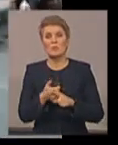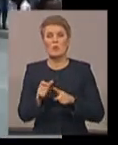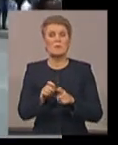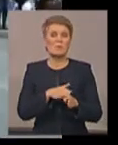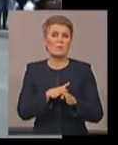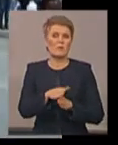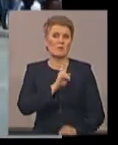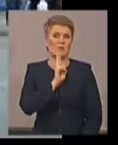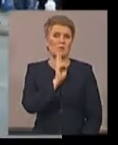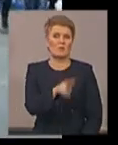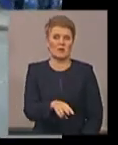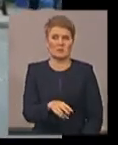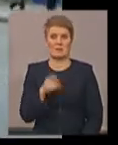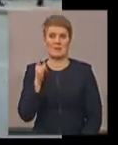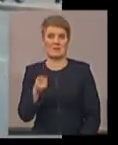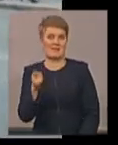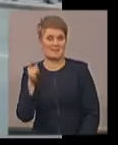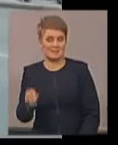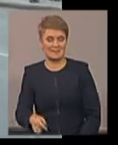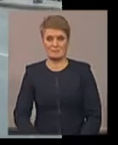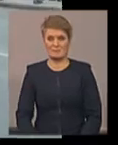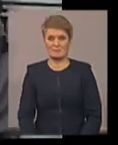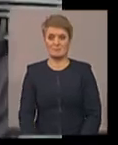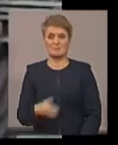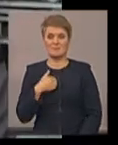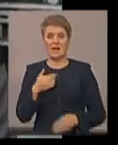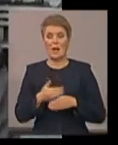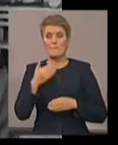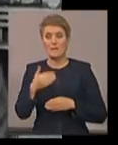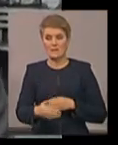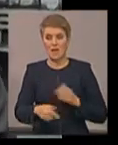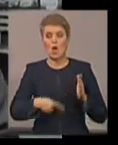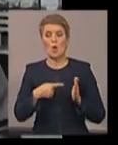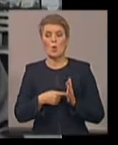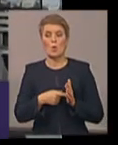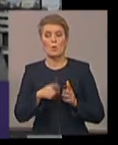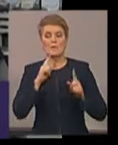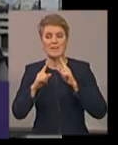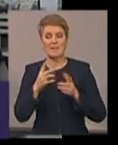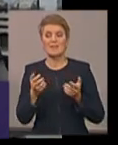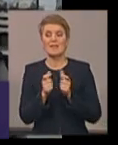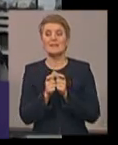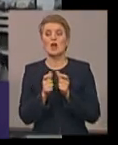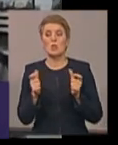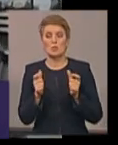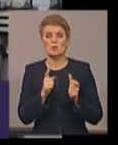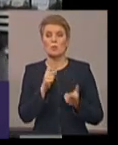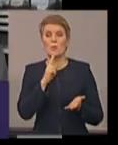переповненими тролейбусами або й таксі. Я опоздала в горсовет взяти талончик, щоб